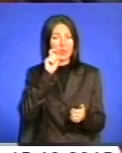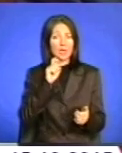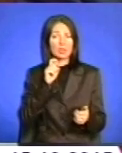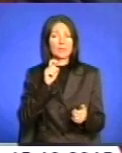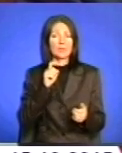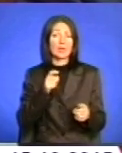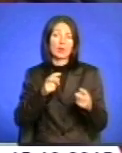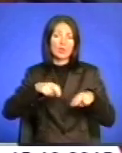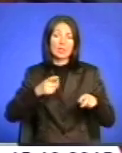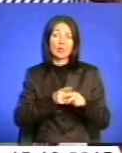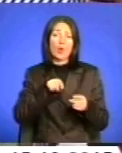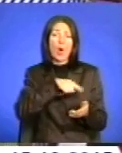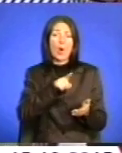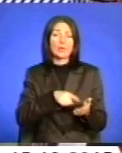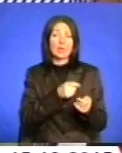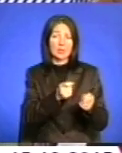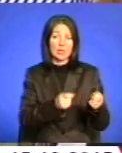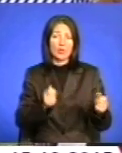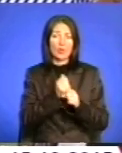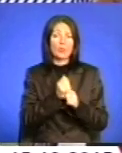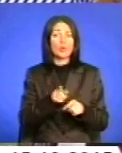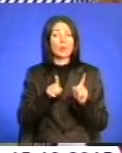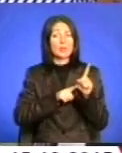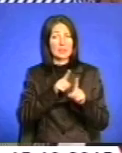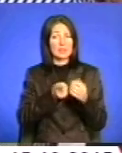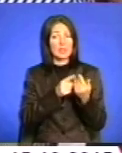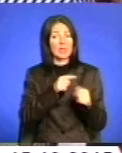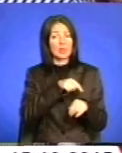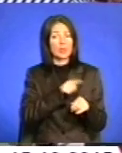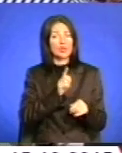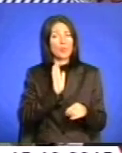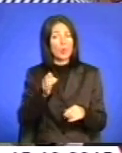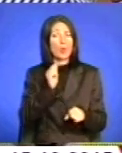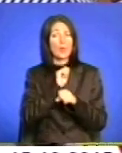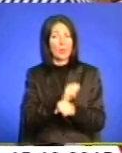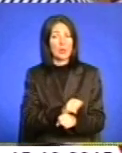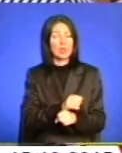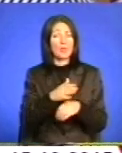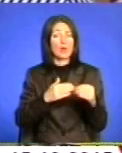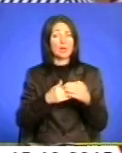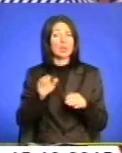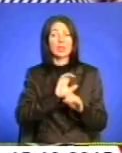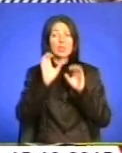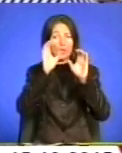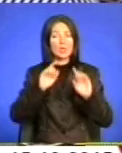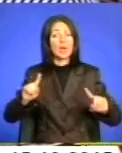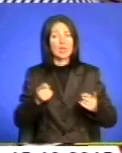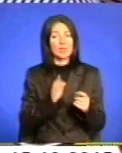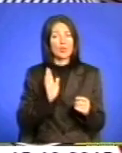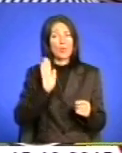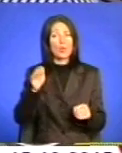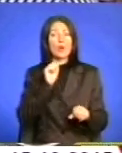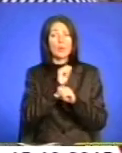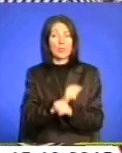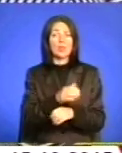на кілька годин. Щоб була припинена практика незаконних арештів, щоб була припинена практика незаконних